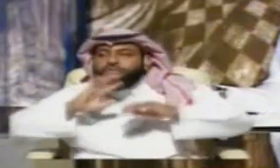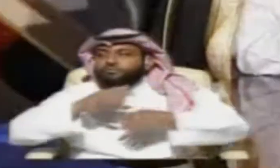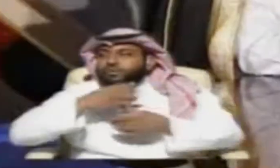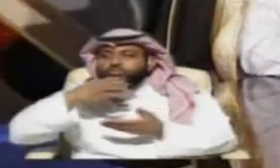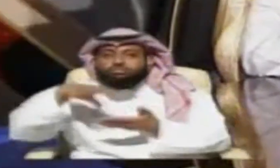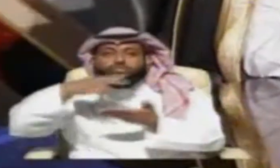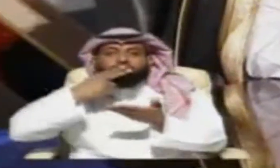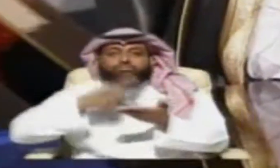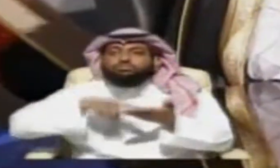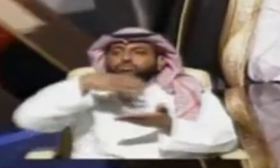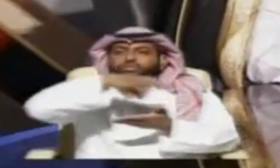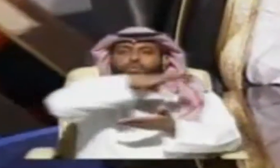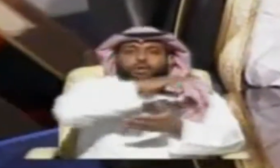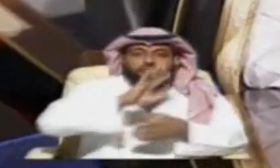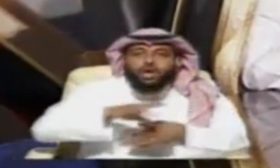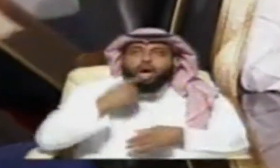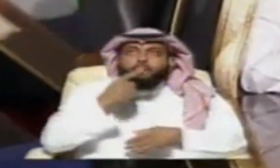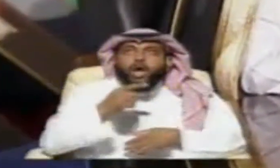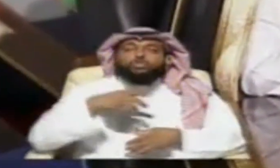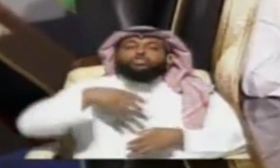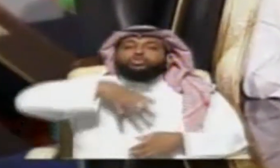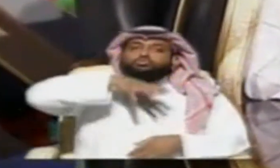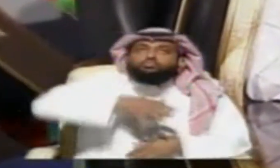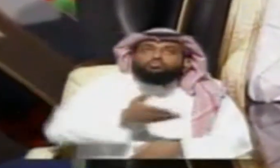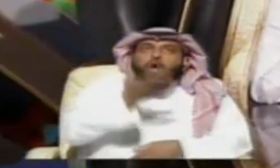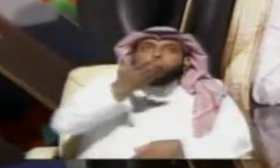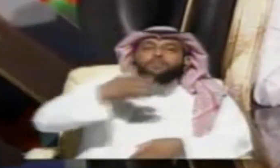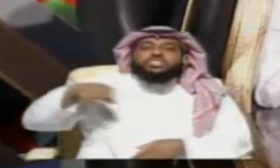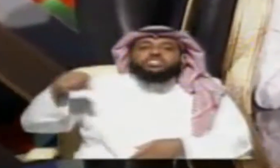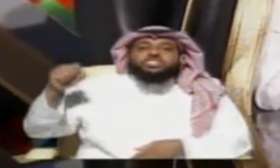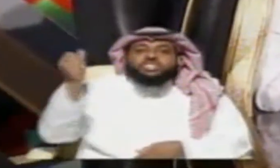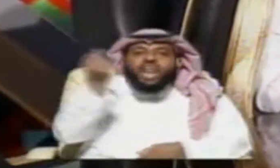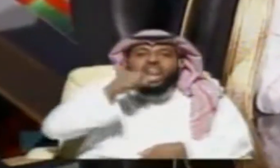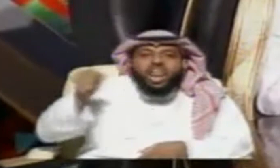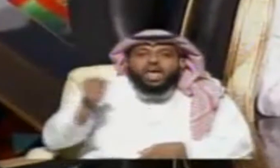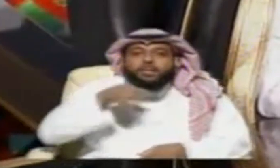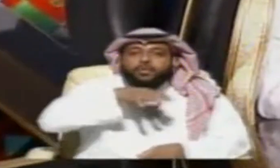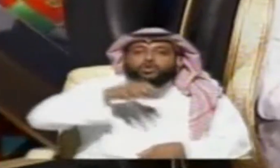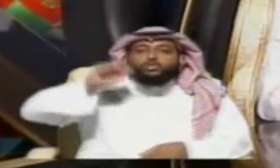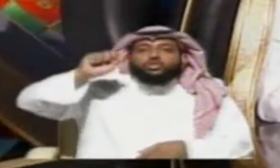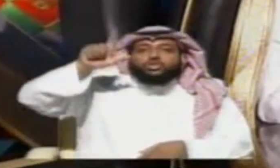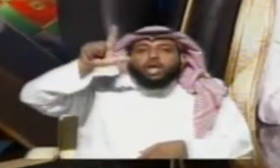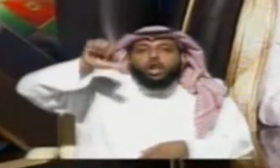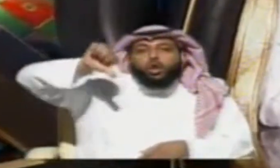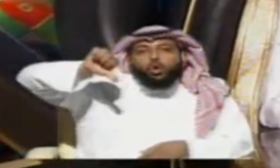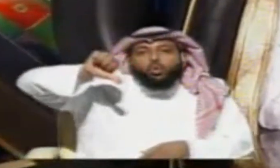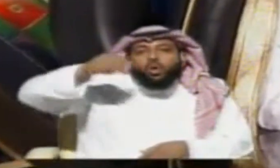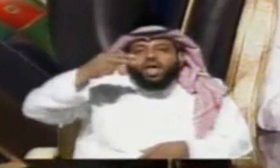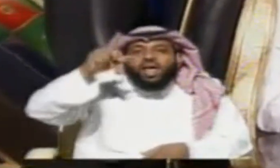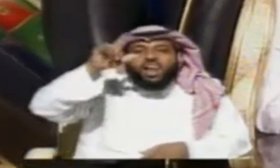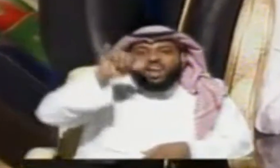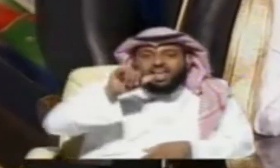مشروعا، وهذه من الرسائل التي نحذر منها دائما. عندما ترسل رسالة